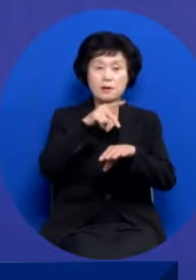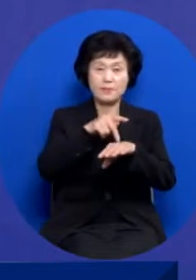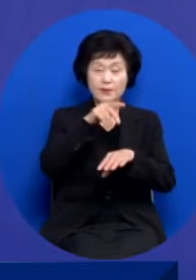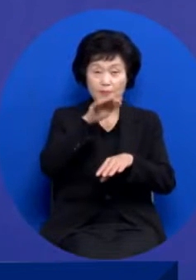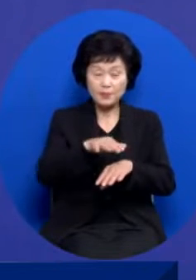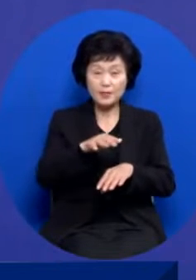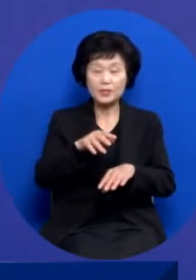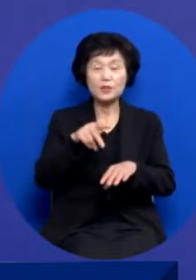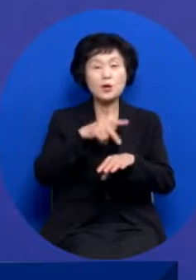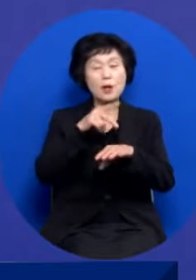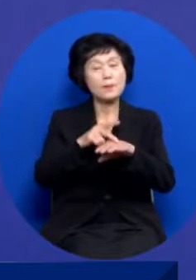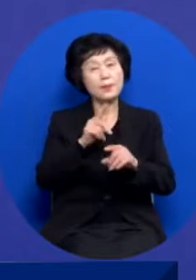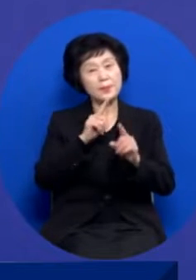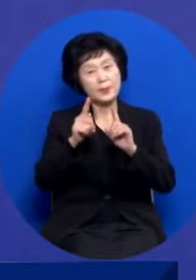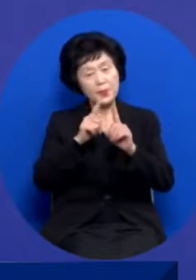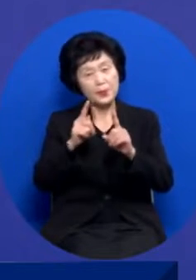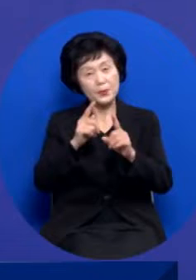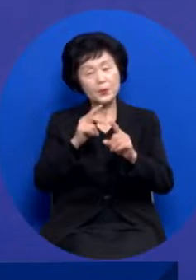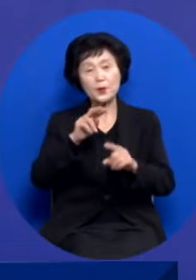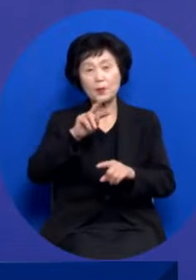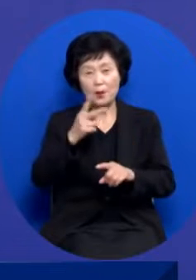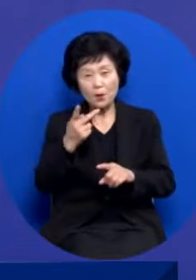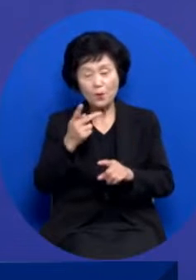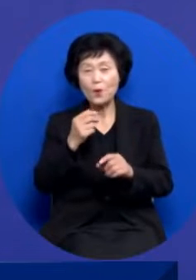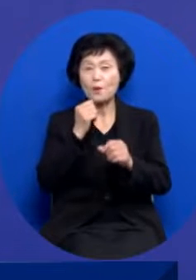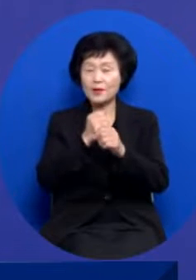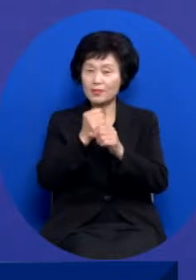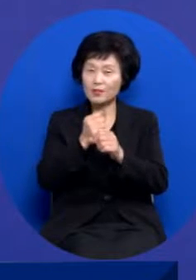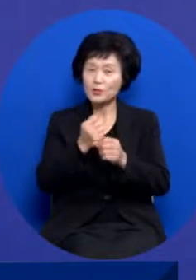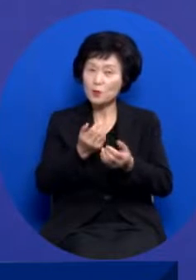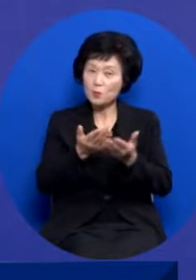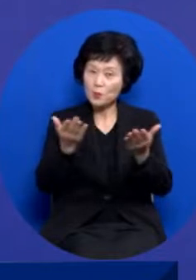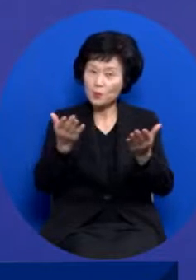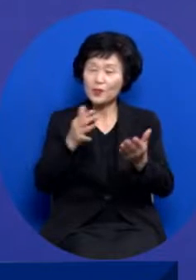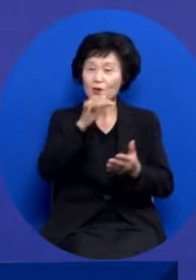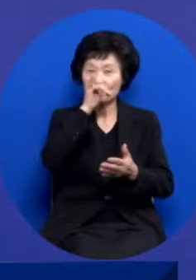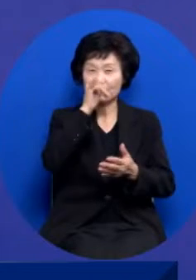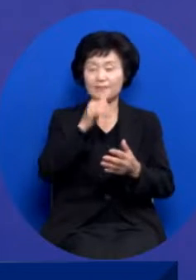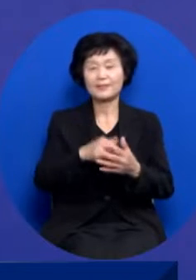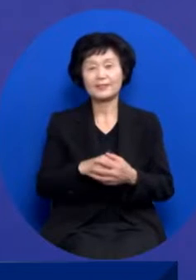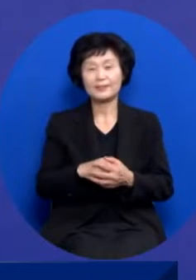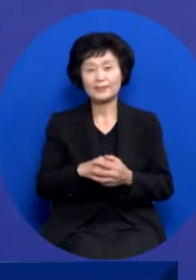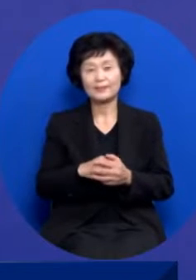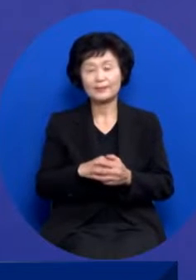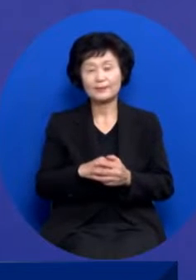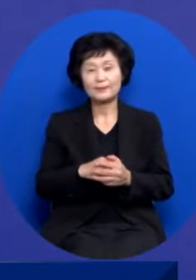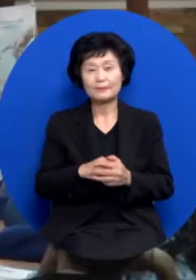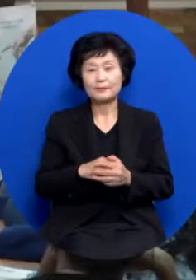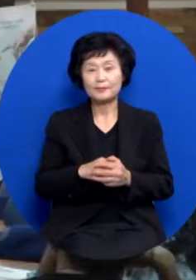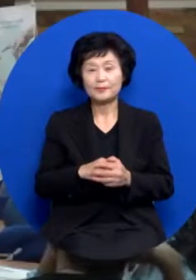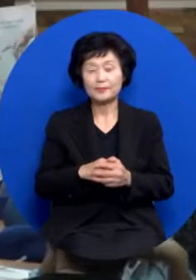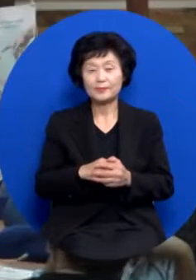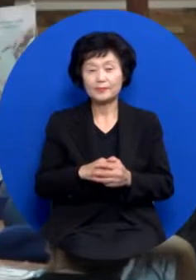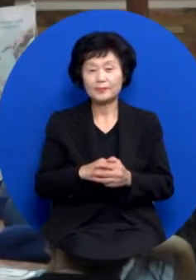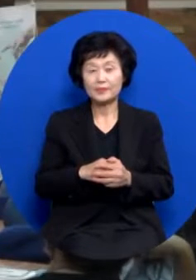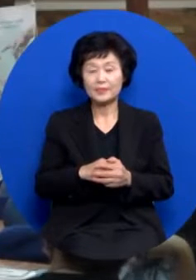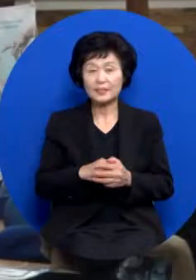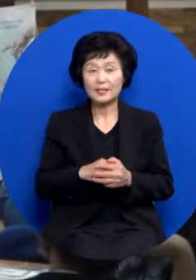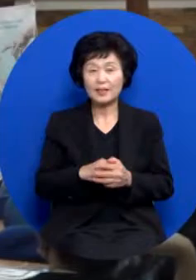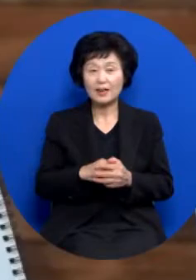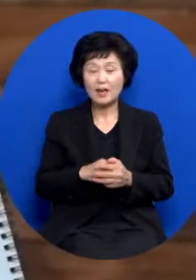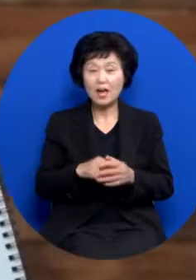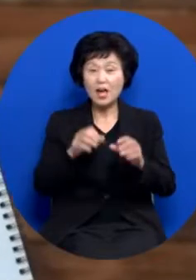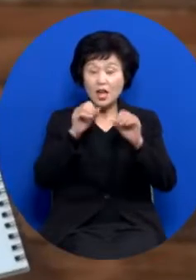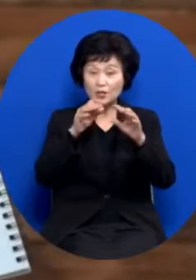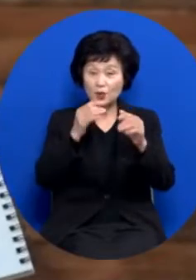효과적인 전도 활동이 이루어지고 있어 관심을 모으고 있습니다. 필리핀에서 윤여일 통신원이 전해드립니다. 그림 1대1